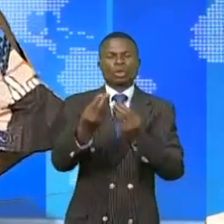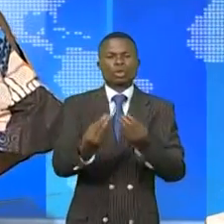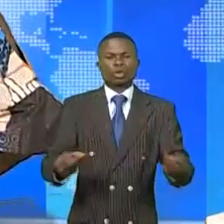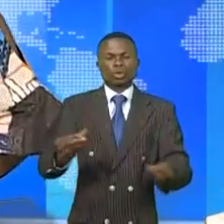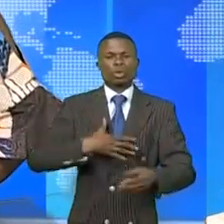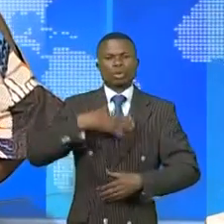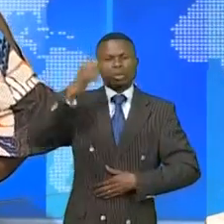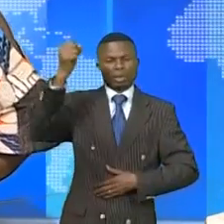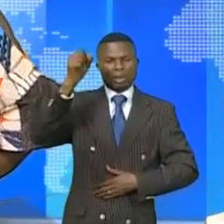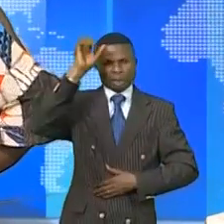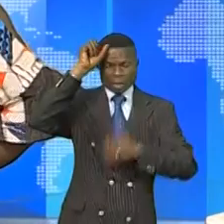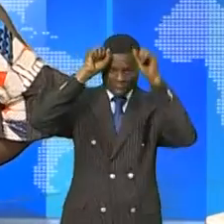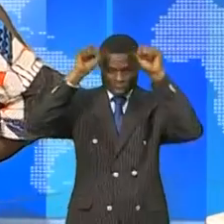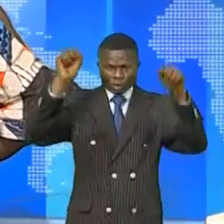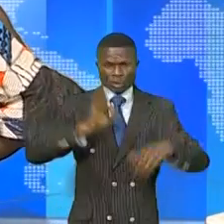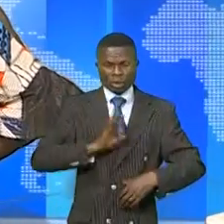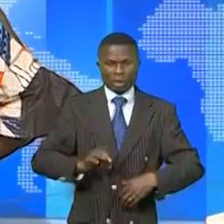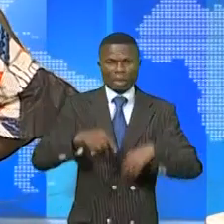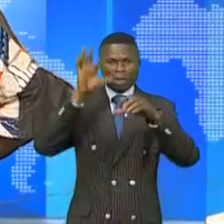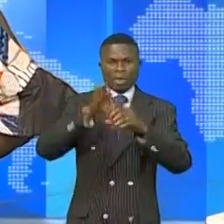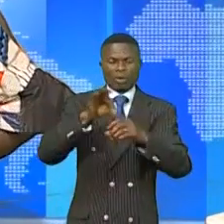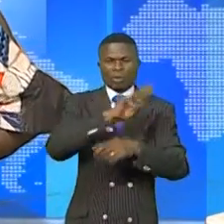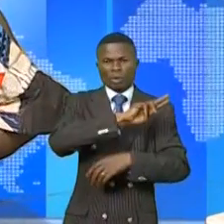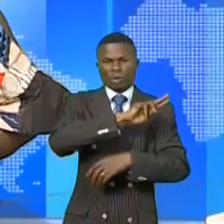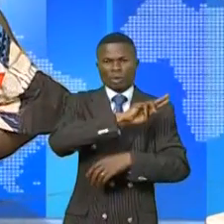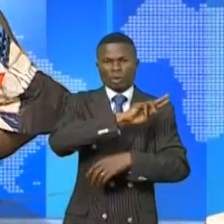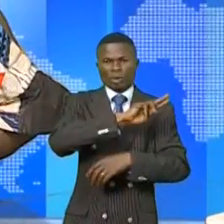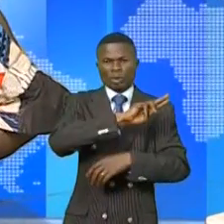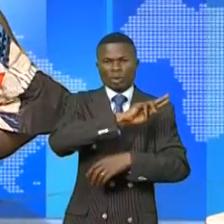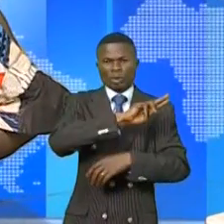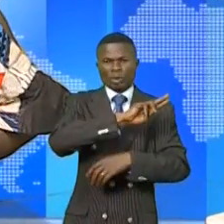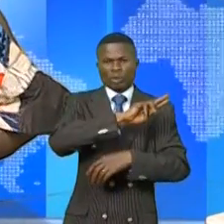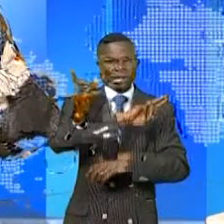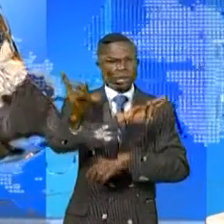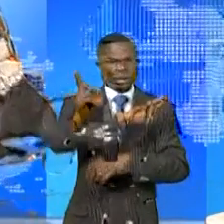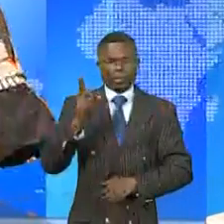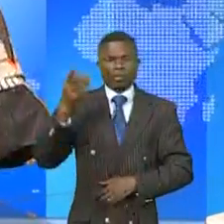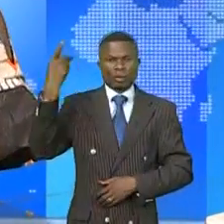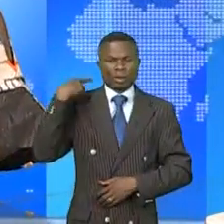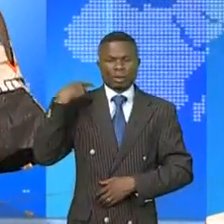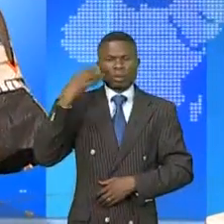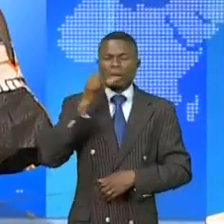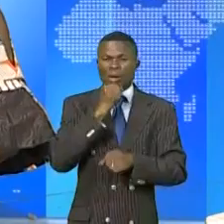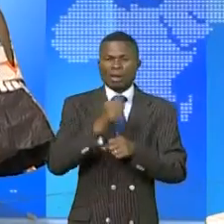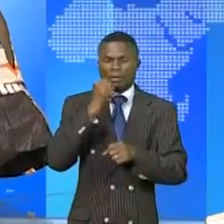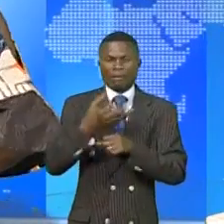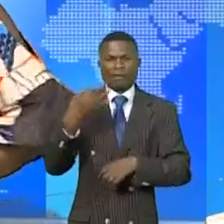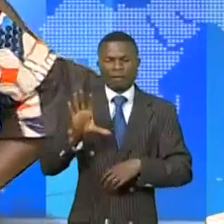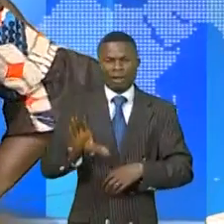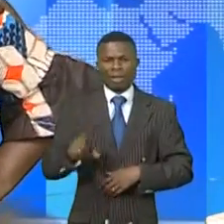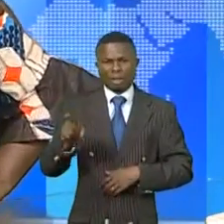victoire du chef de l'État en 2023. En tout cas, ce n'est Honorable François Lou